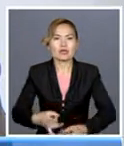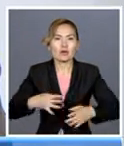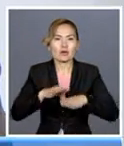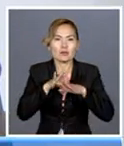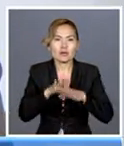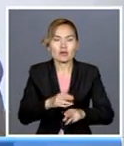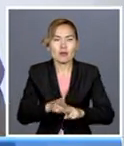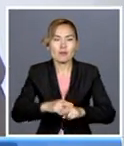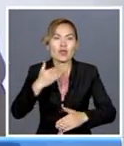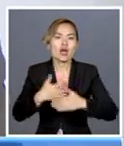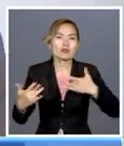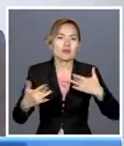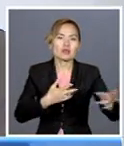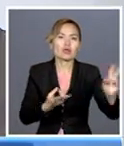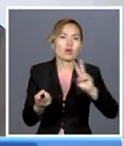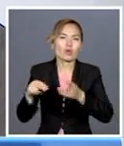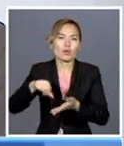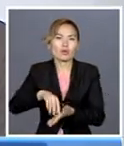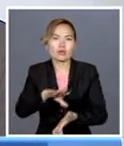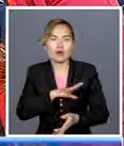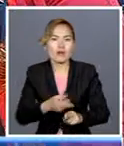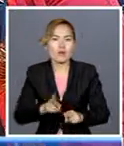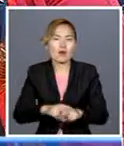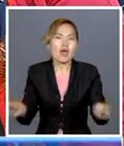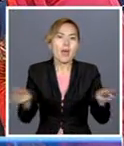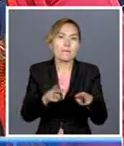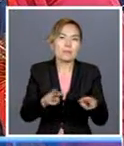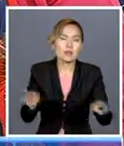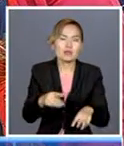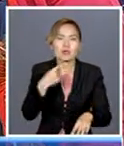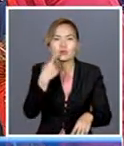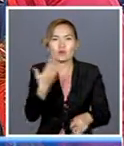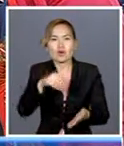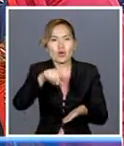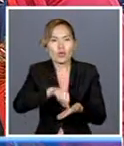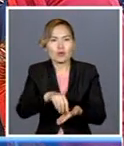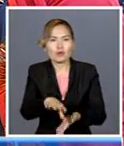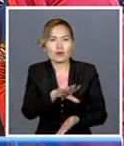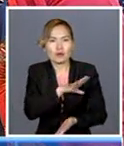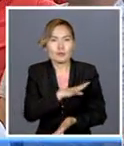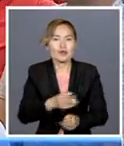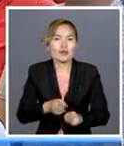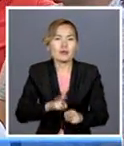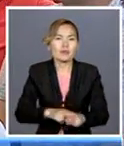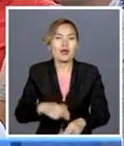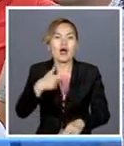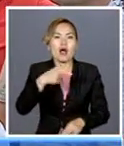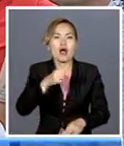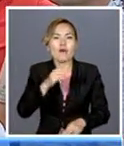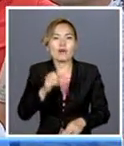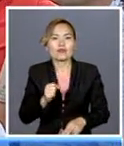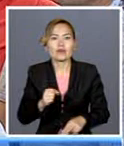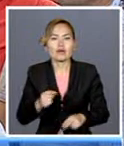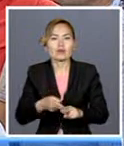сай сахнаға көтерілді. Алдымен ресми тұлғалар сөз алып, екі ел арасындағы қарым-қатынас жайлы кеңінен баяндап берді. Кейінірек сахнаға